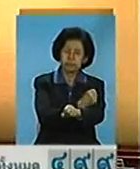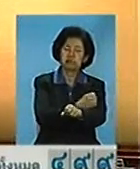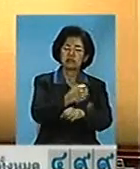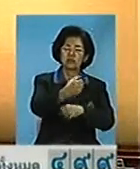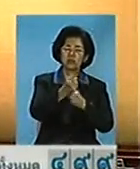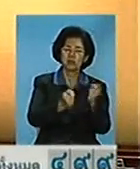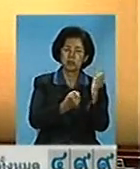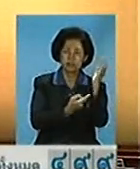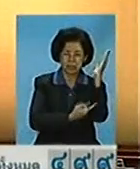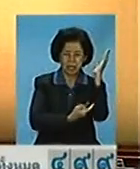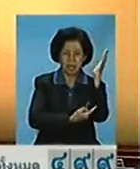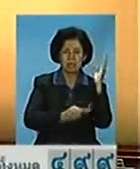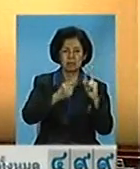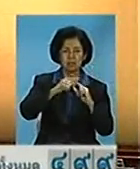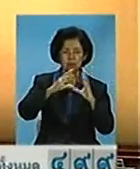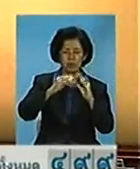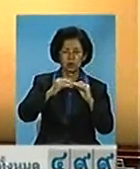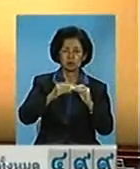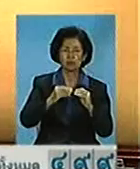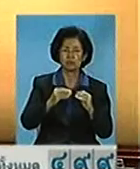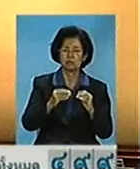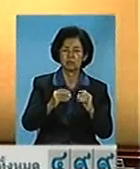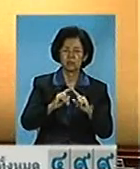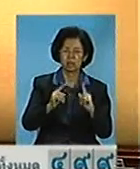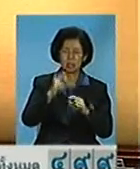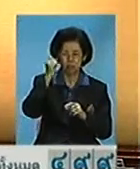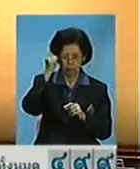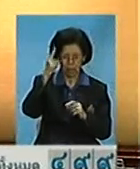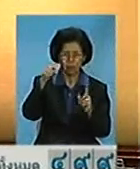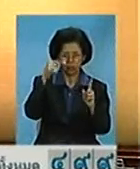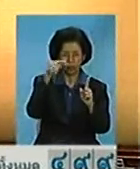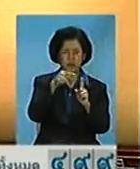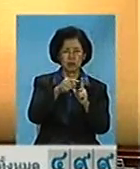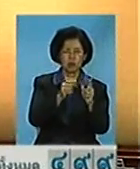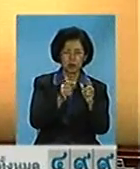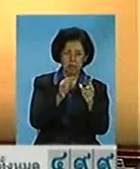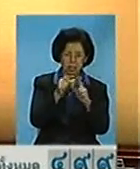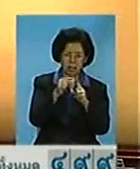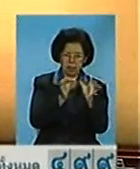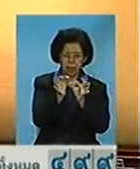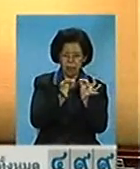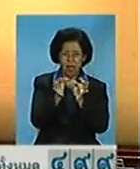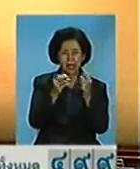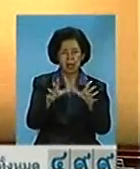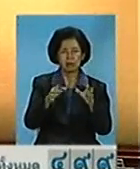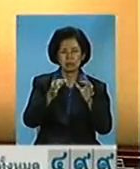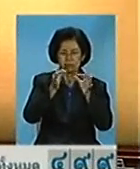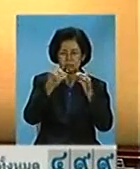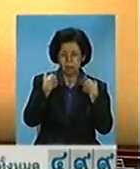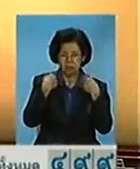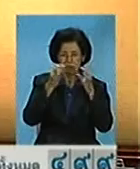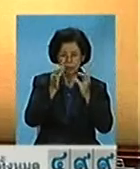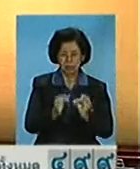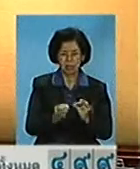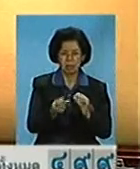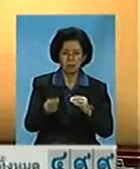แต่ว่าในเมื่อที่ประชุมโดยเสียงส่วนใหญ่ก็ได้เข้าใจวัตถุประสงค์และคำอธิบายแล้วจึงมีมติไม่ได้เพิ่มคำว่าแรงง